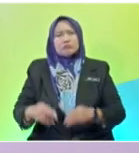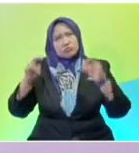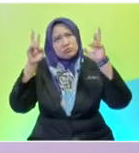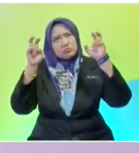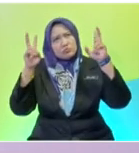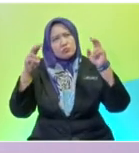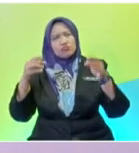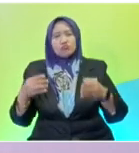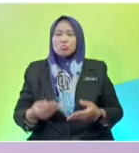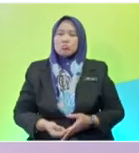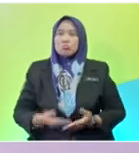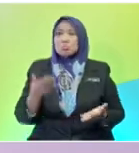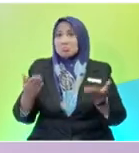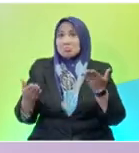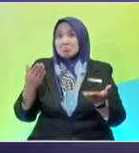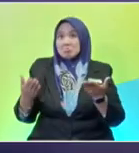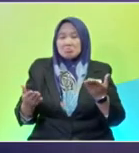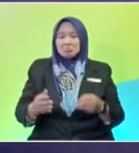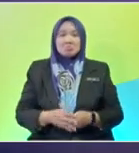pas sama kanan